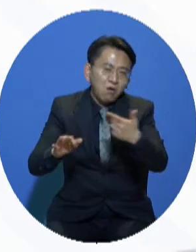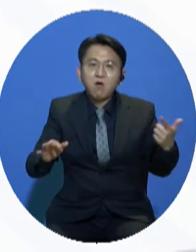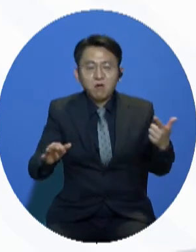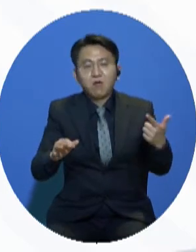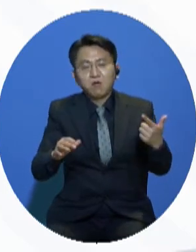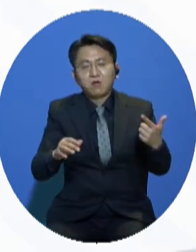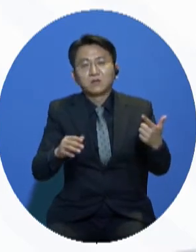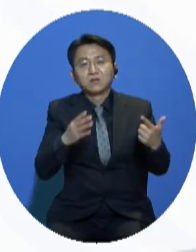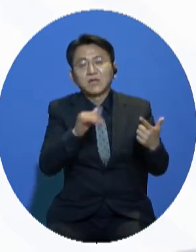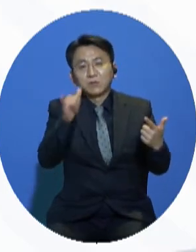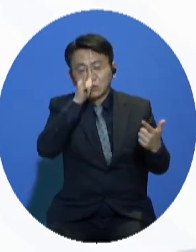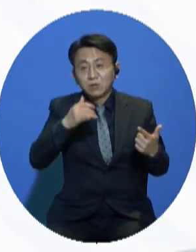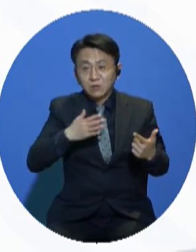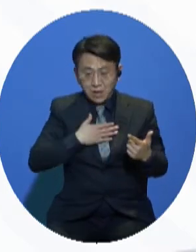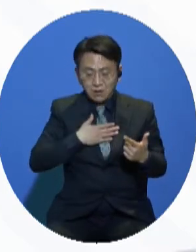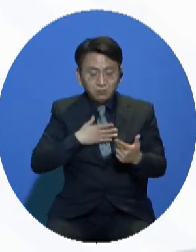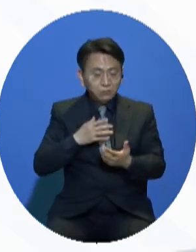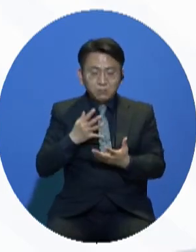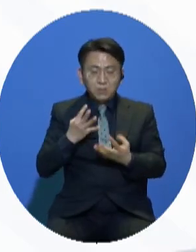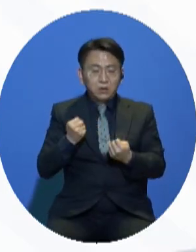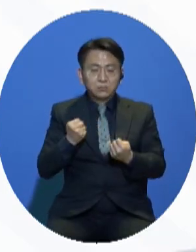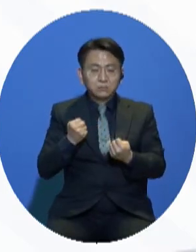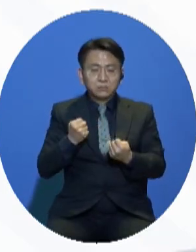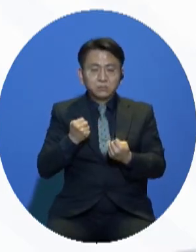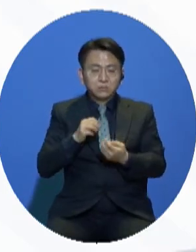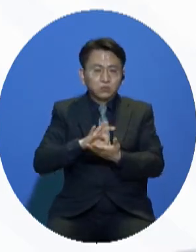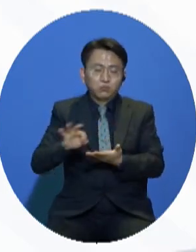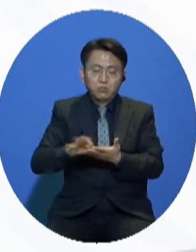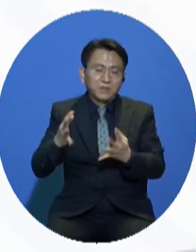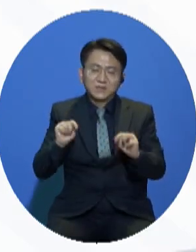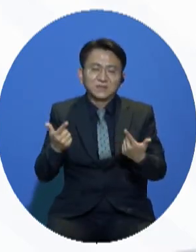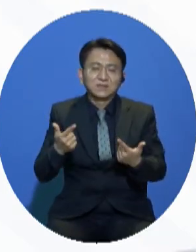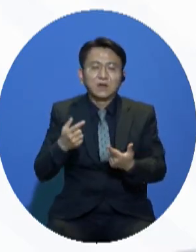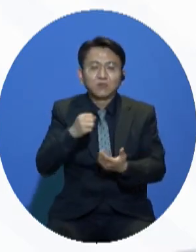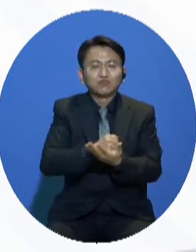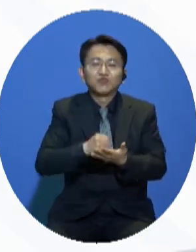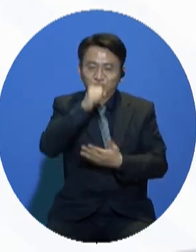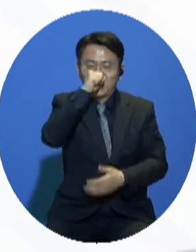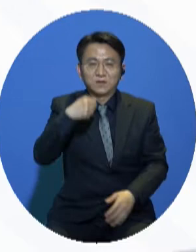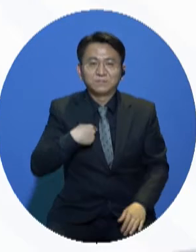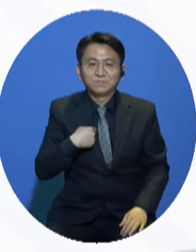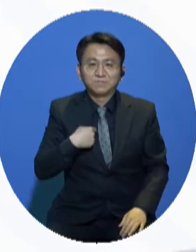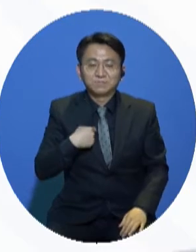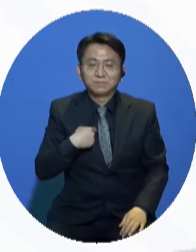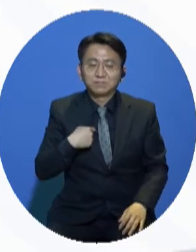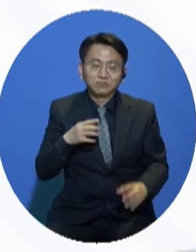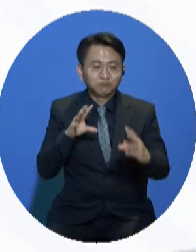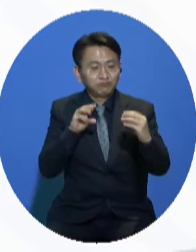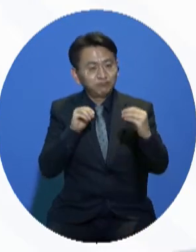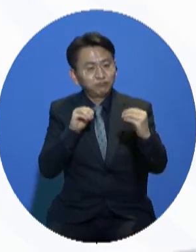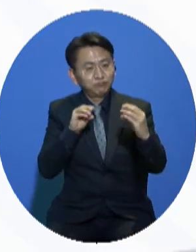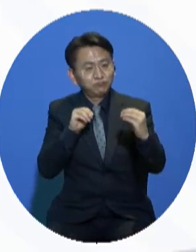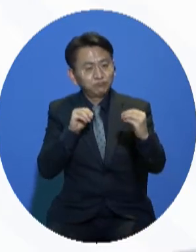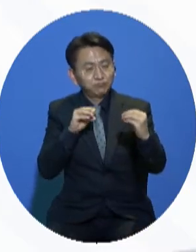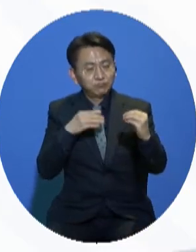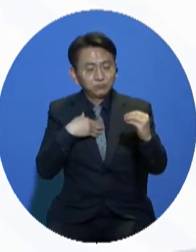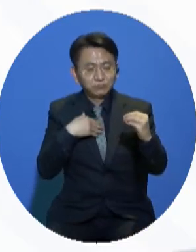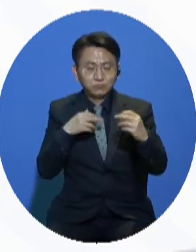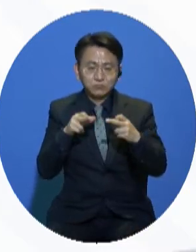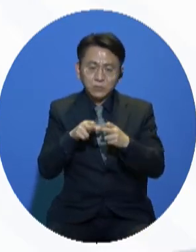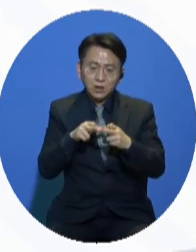있습니다. I said 그렇기 때문에 before as 저는 well, 운이 좋은 you may not 편입니다. realize if 그런데 you were hanging out with 앞서 me that I have a 말씀드린 대로 disability. 저랑 이야기하다 And 보면은 아, 내가 꼭 because